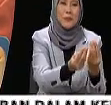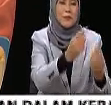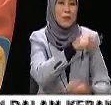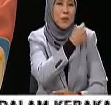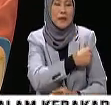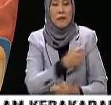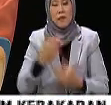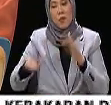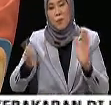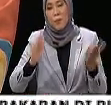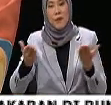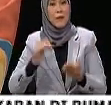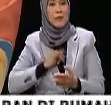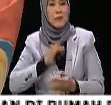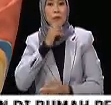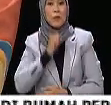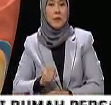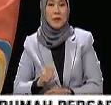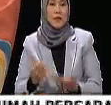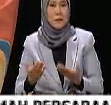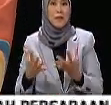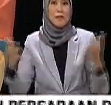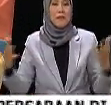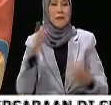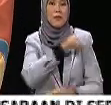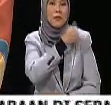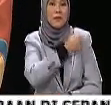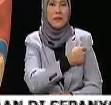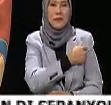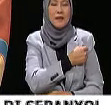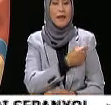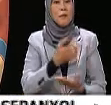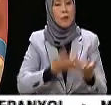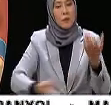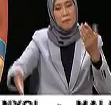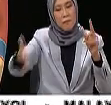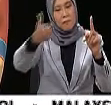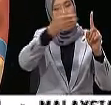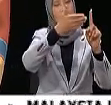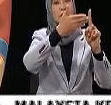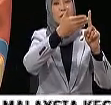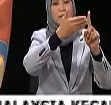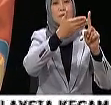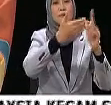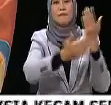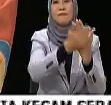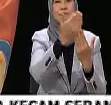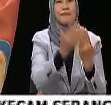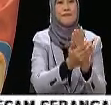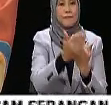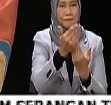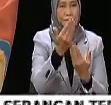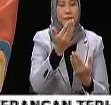batu mereka ke arah untuk kembali kepada Fitrah itu agak lebih mudah lebih mudah